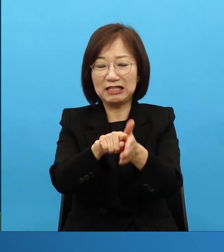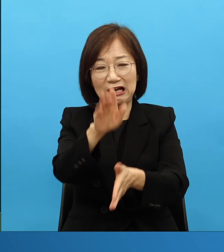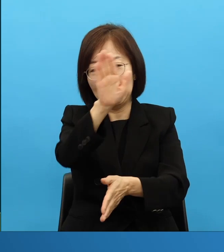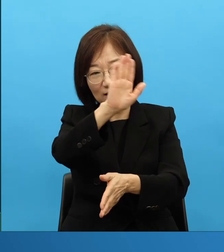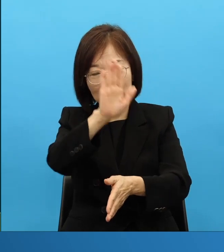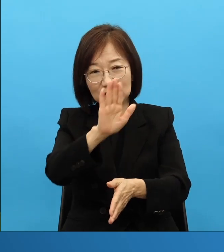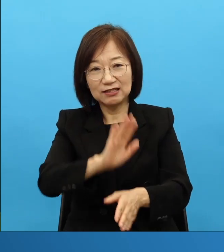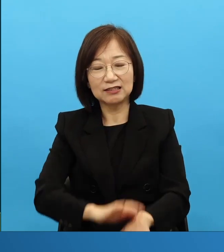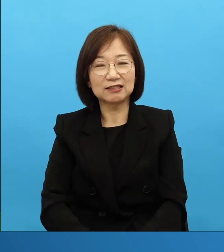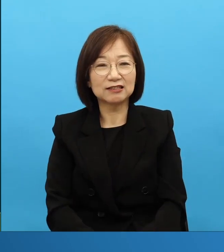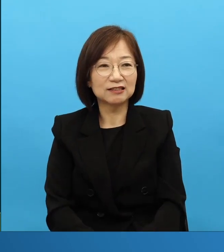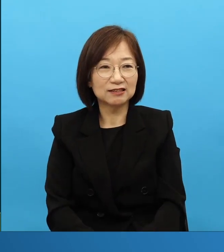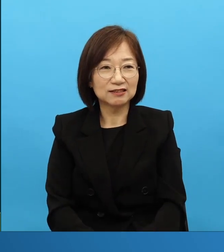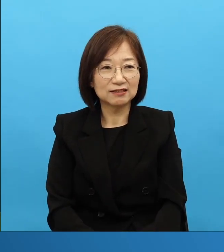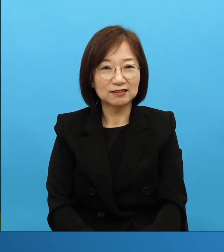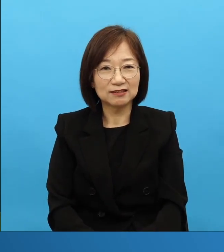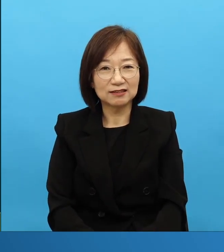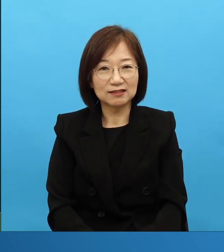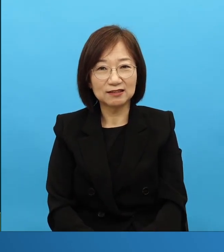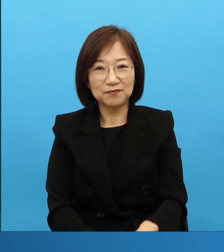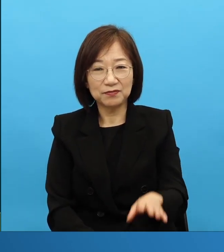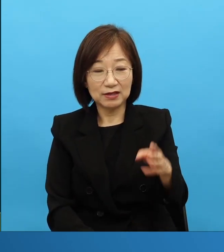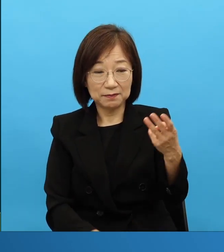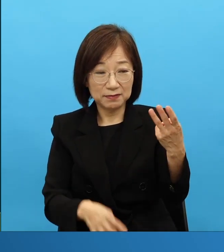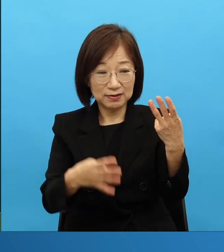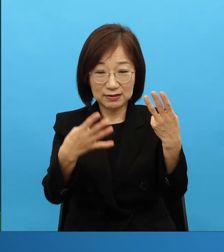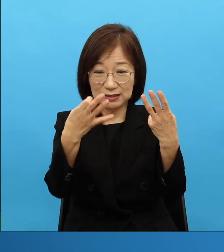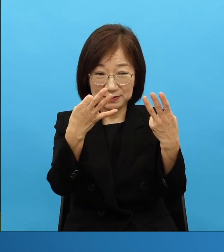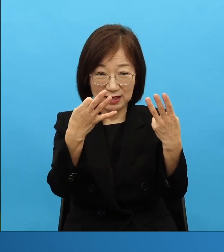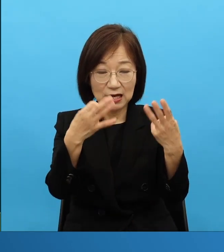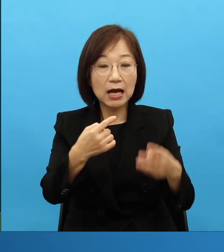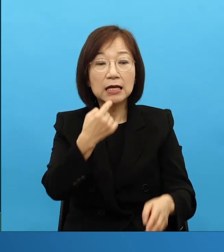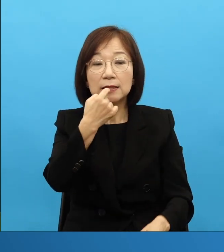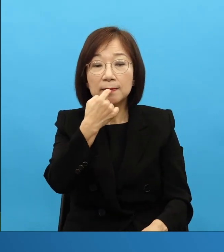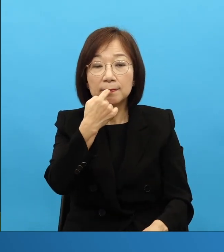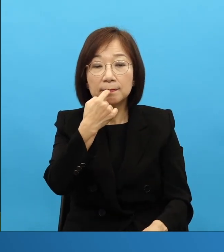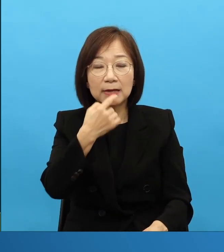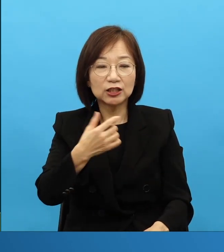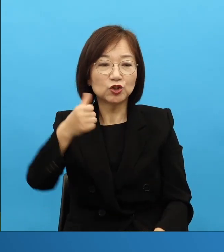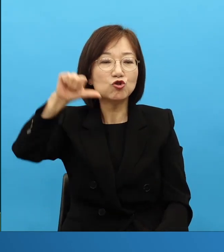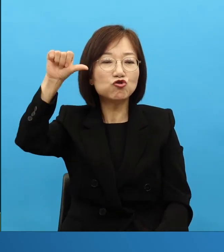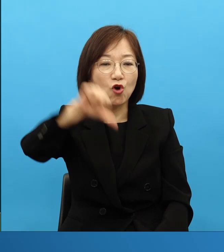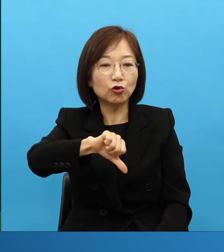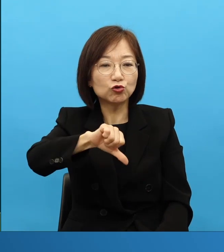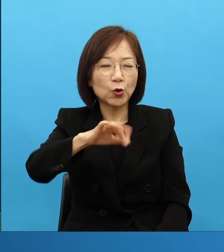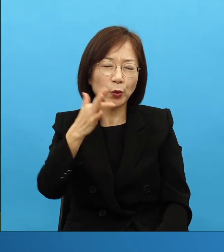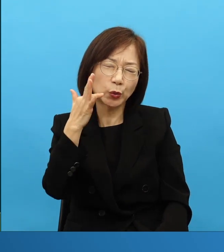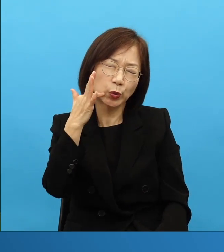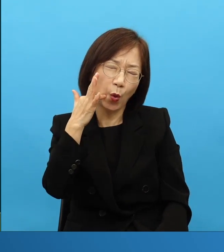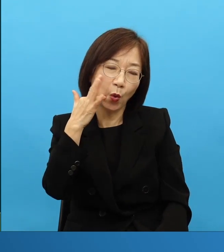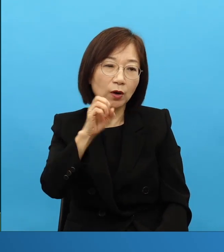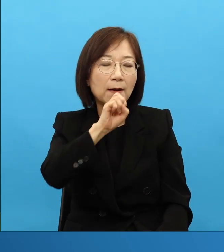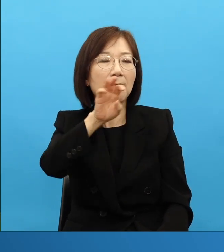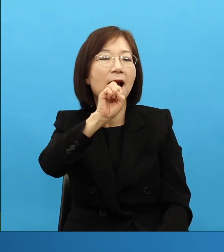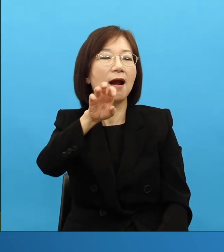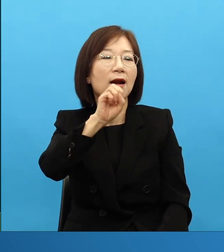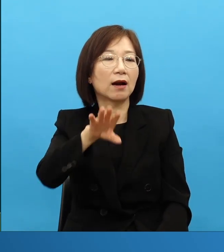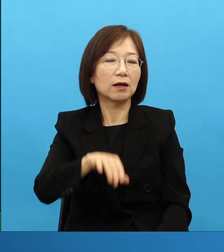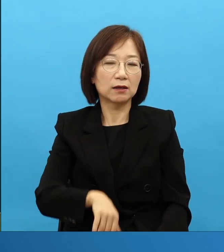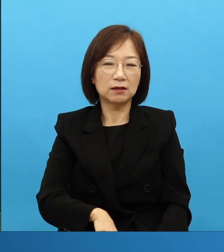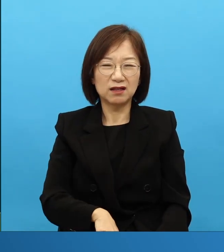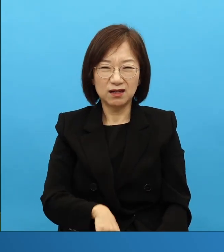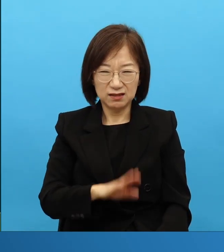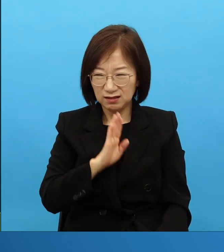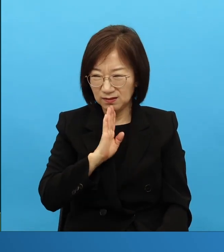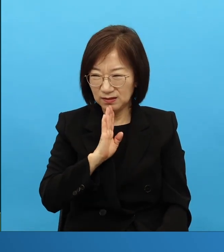seek God. 14절에 네 입술에는 저주와 악독을 말하지 않냐. Verse 14, 그렇습니다. mouths are full of cursing 남 and 저주와 bitterness.